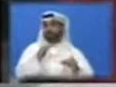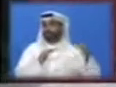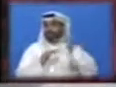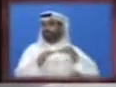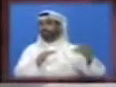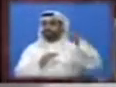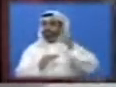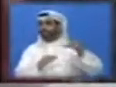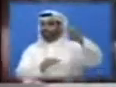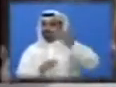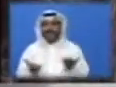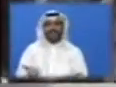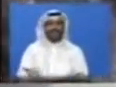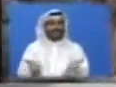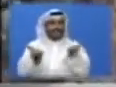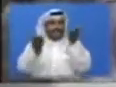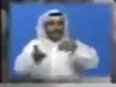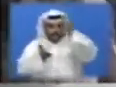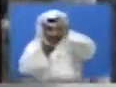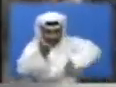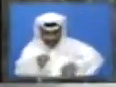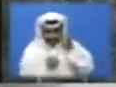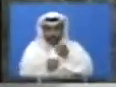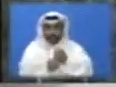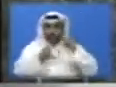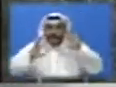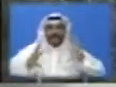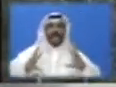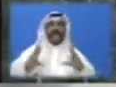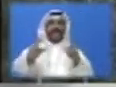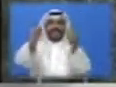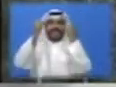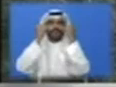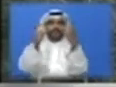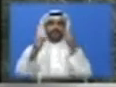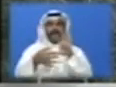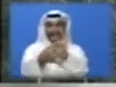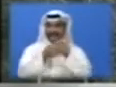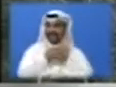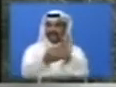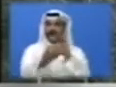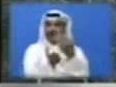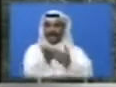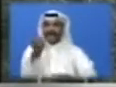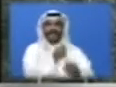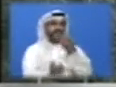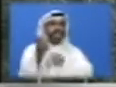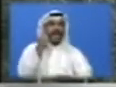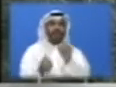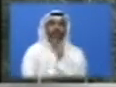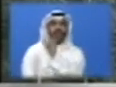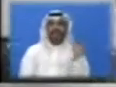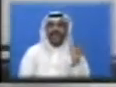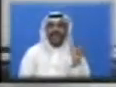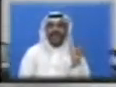نوعية، ومن ثمرتها اتفاقية التعاون الاقتصادي والفني واتفاقية المشاورات السياسية